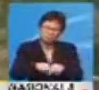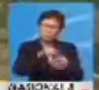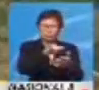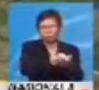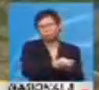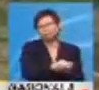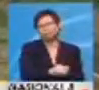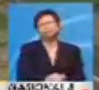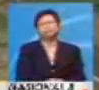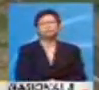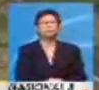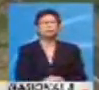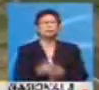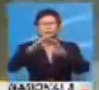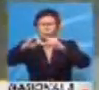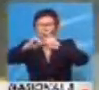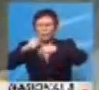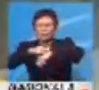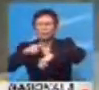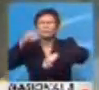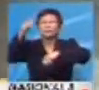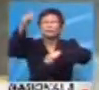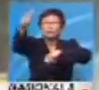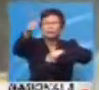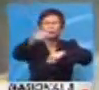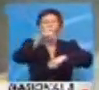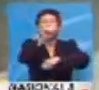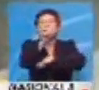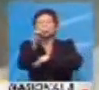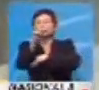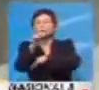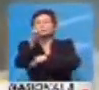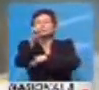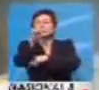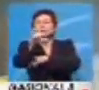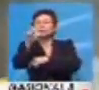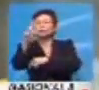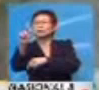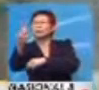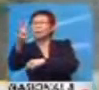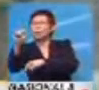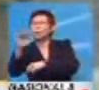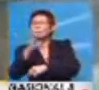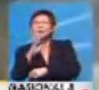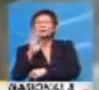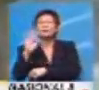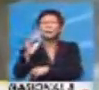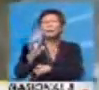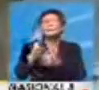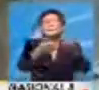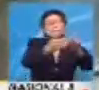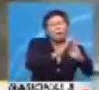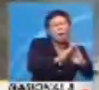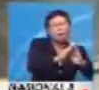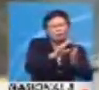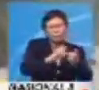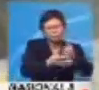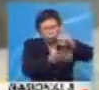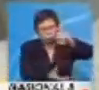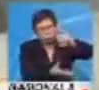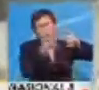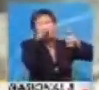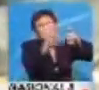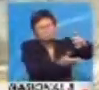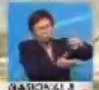itu sebagai penyelesaian jangka panjangnya berkata beliau akan meminta pertukaran khas kerajaan